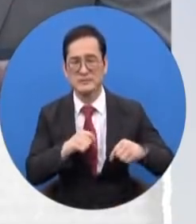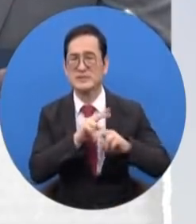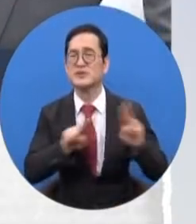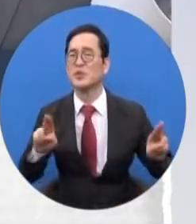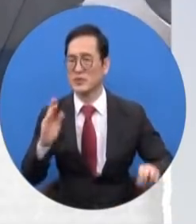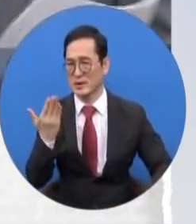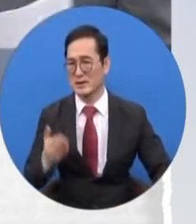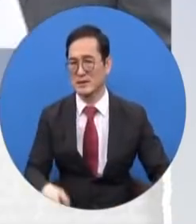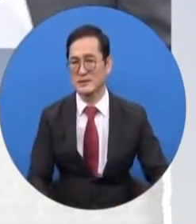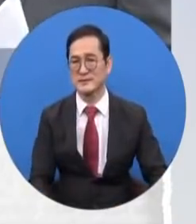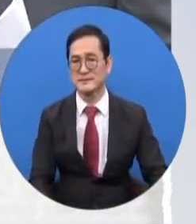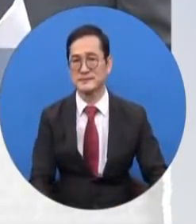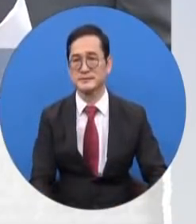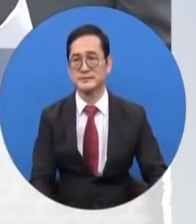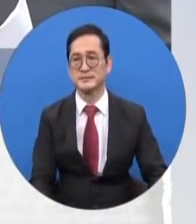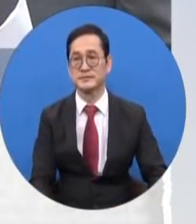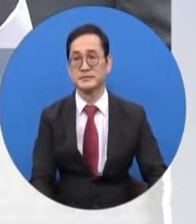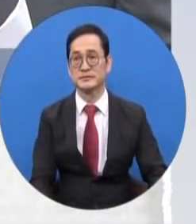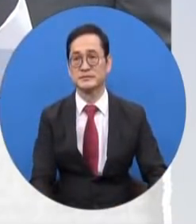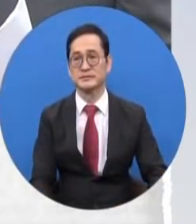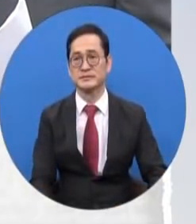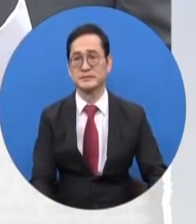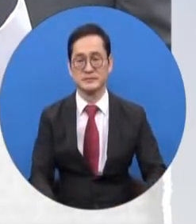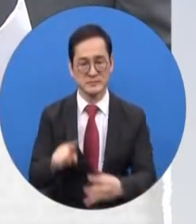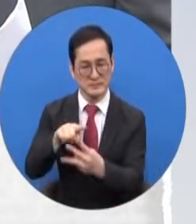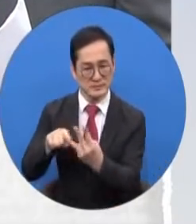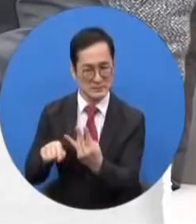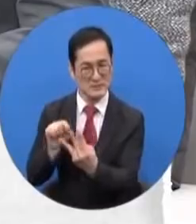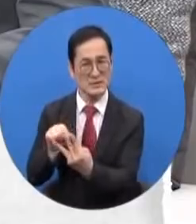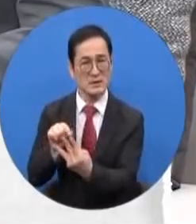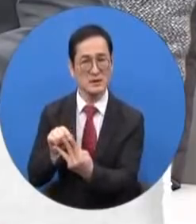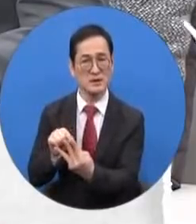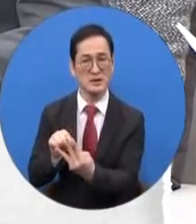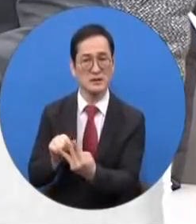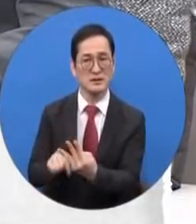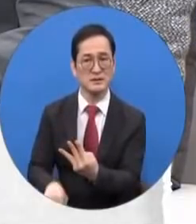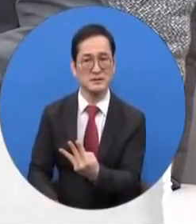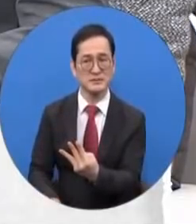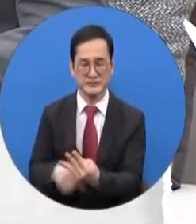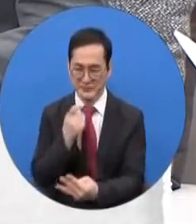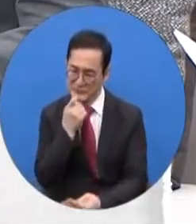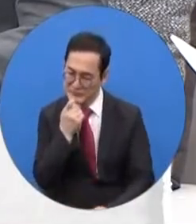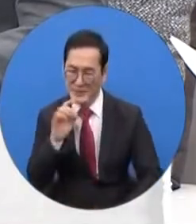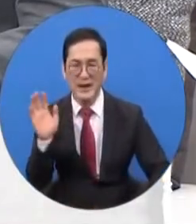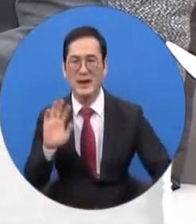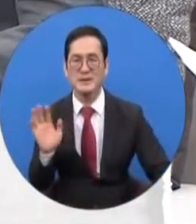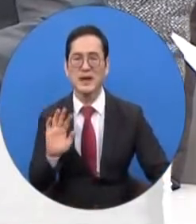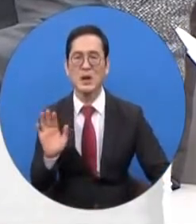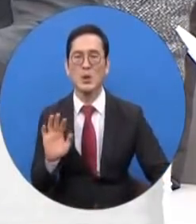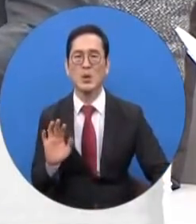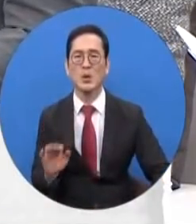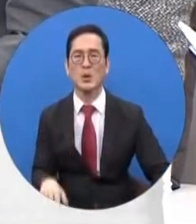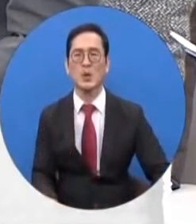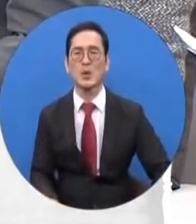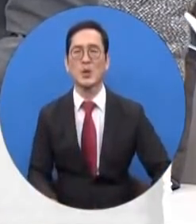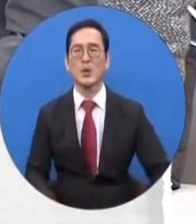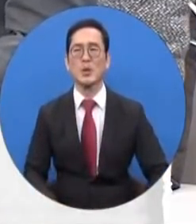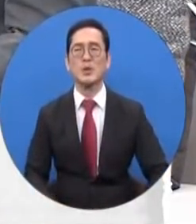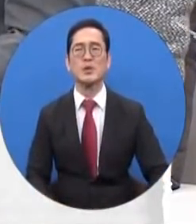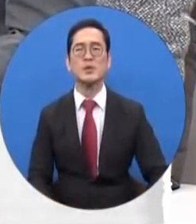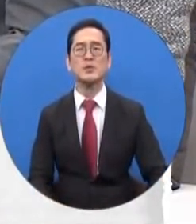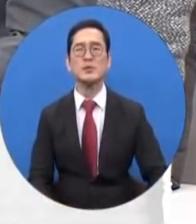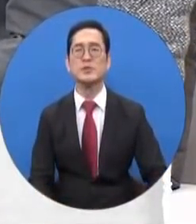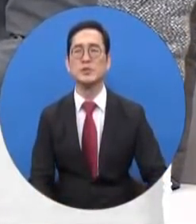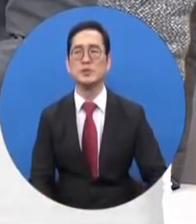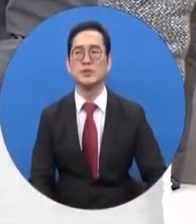된 거죠. 그러니까 문재인 대통령도 이 세 가지 요직은 반드시 뭐 인사를 강행하겠다라는 입장은 아니다. 그런 입장이 아니었죠. 그리고